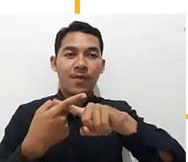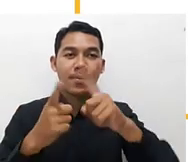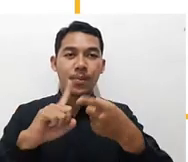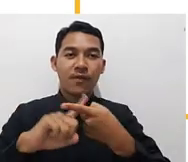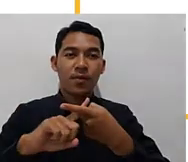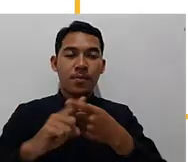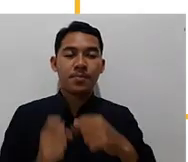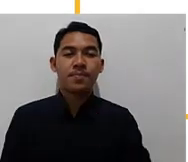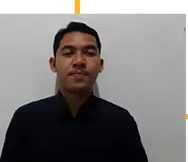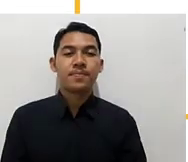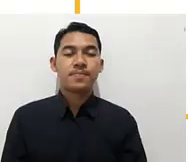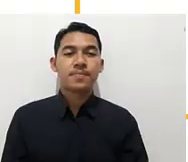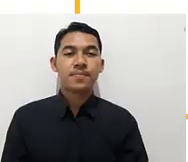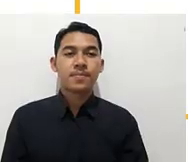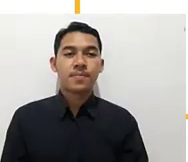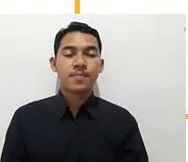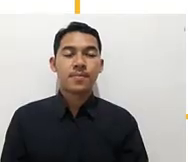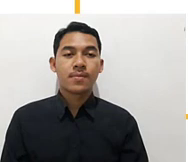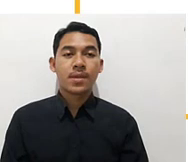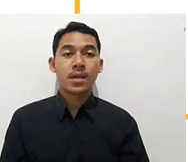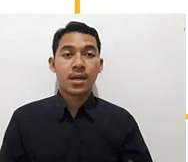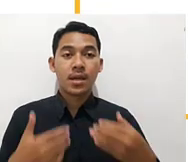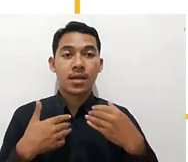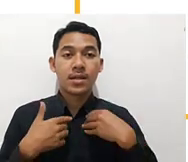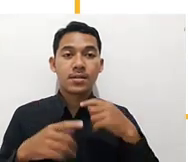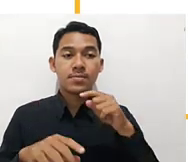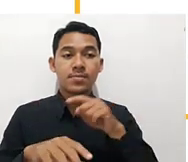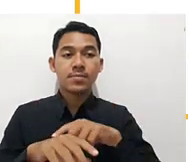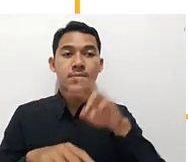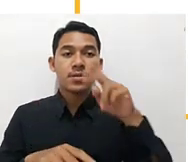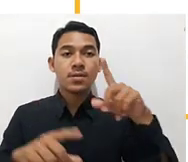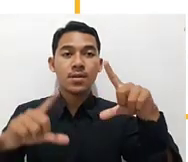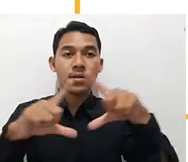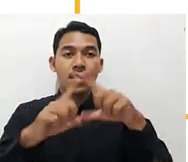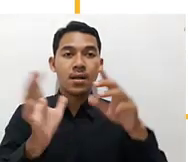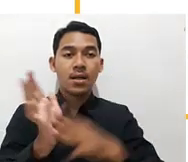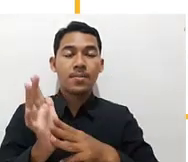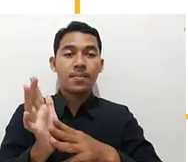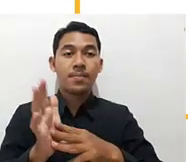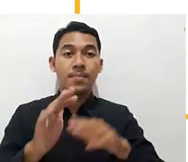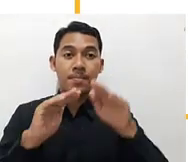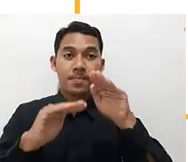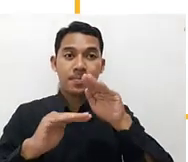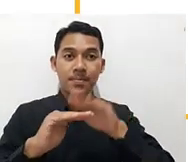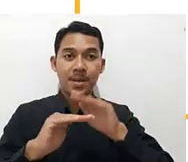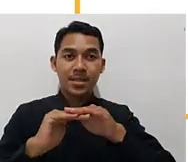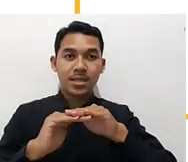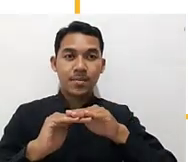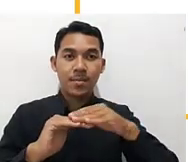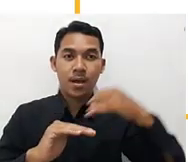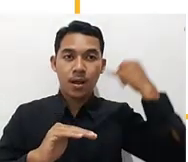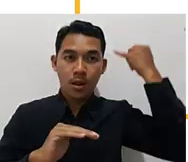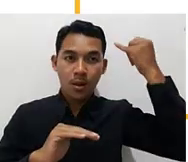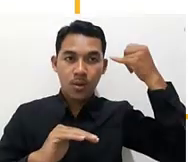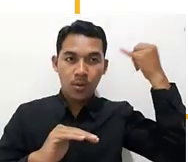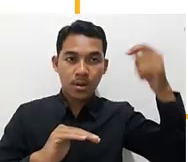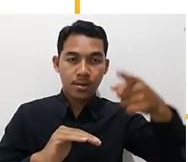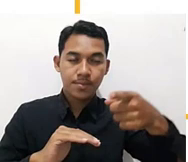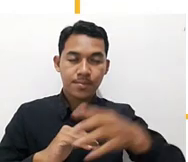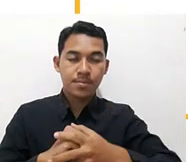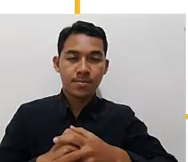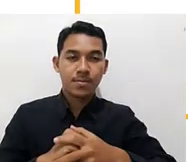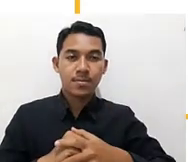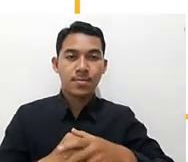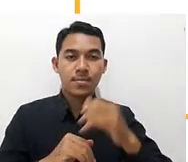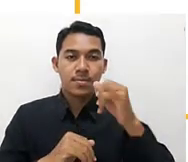maksudnya gimana kok ada pada RAM sih? Maksudnya gimana gitu prinsip logiknya. Jadi gini, gampangnya adalah RAM itu kan